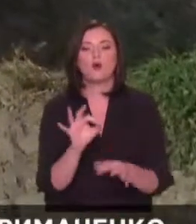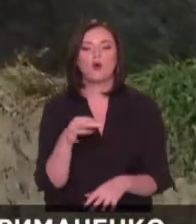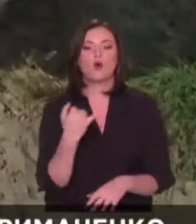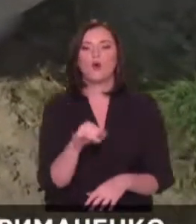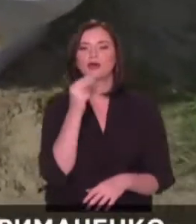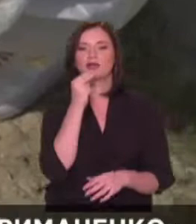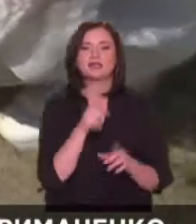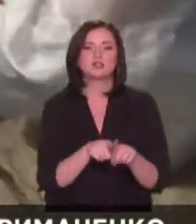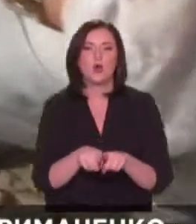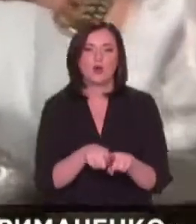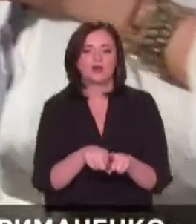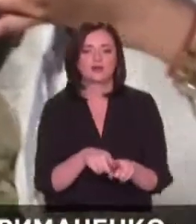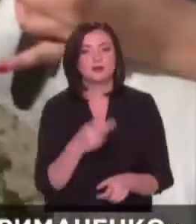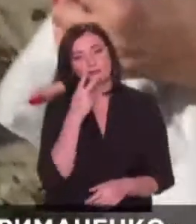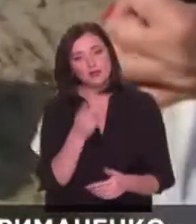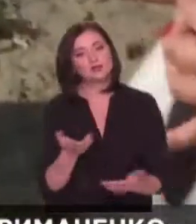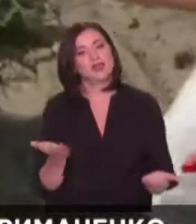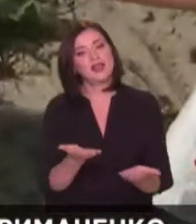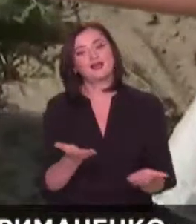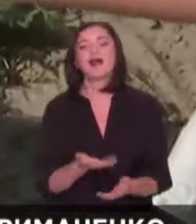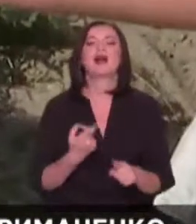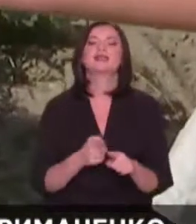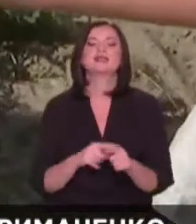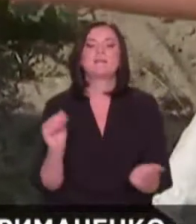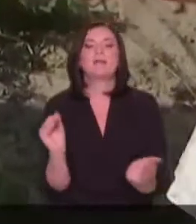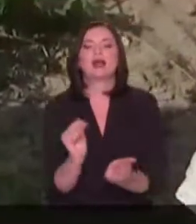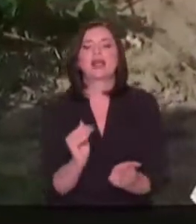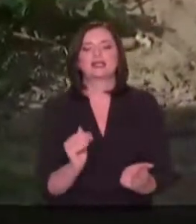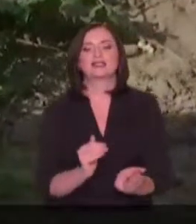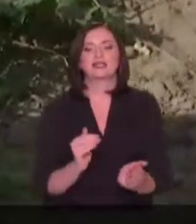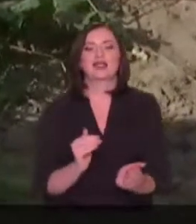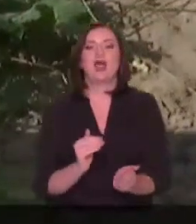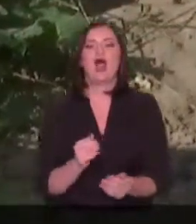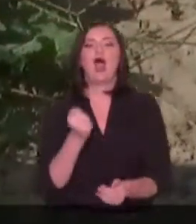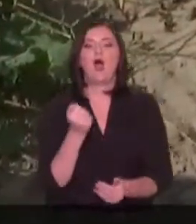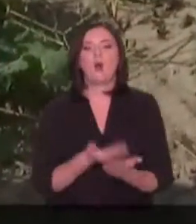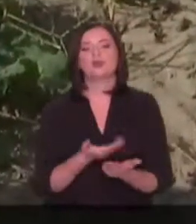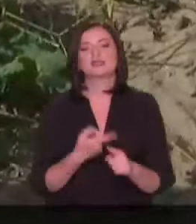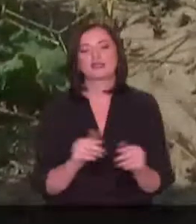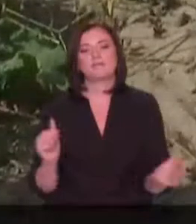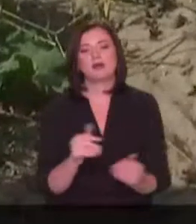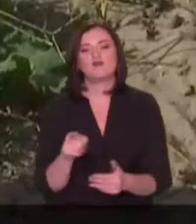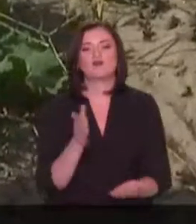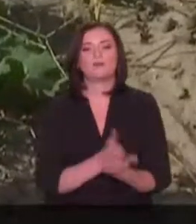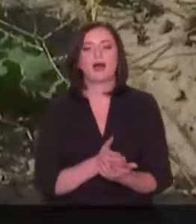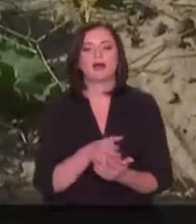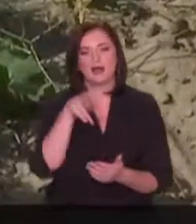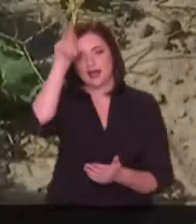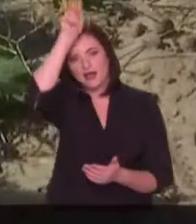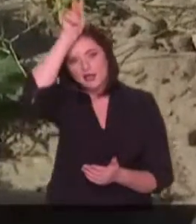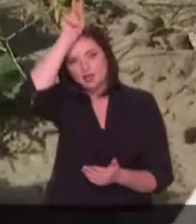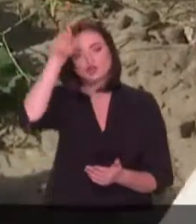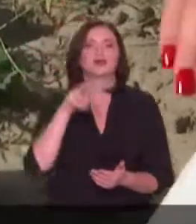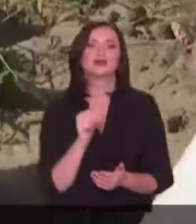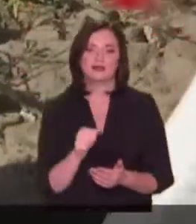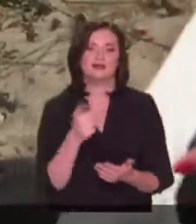їсть огірочком, бачите, яка. Це малесенька, малесеньке. От, але це малесеньке, воно має такі ріжки і